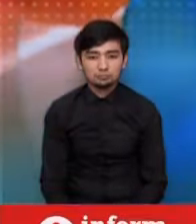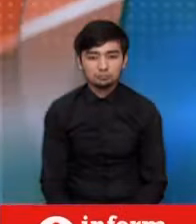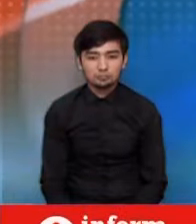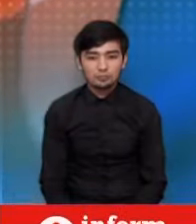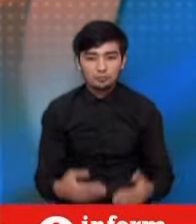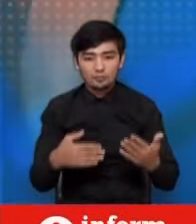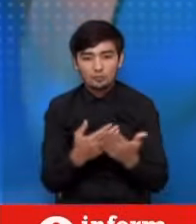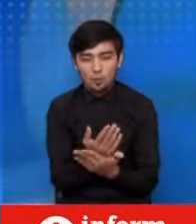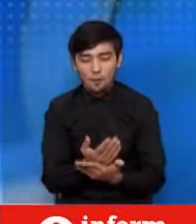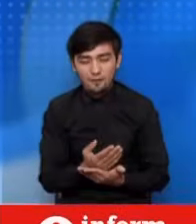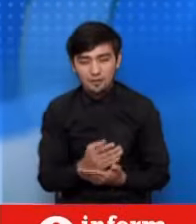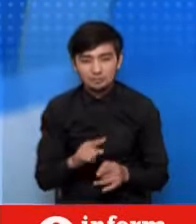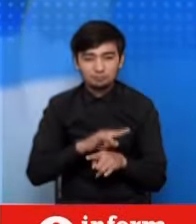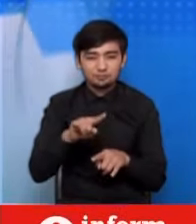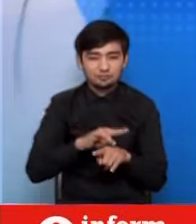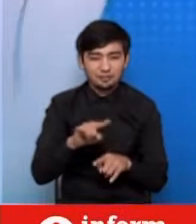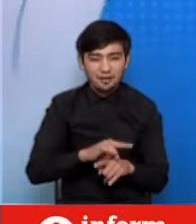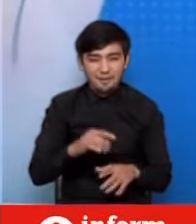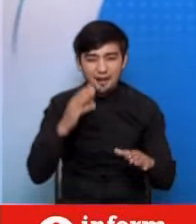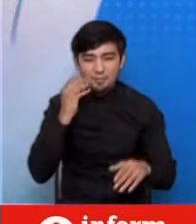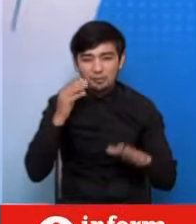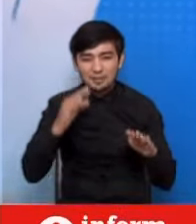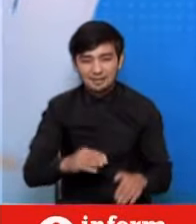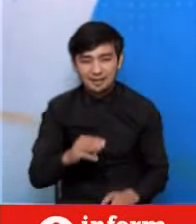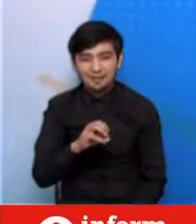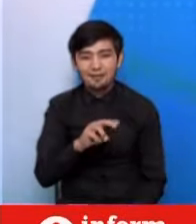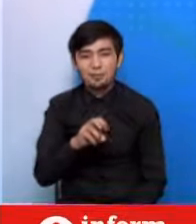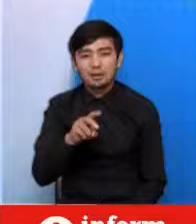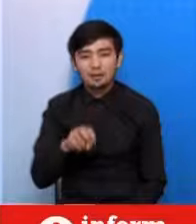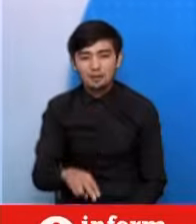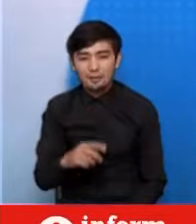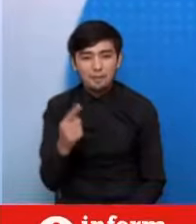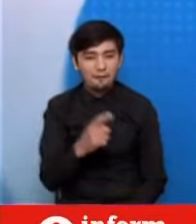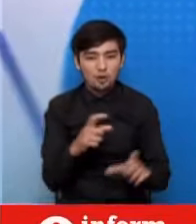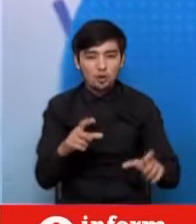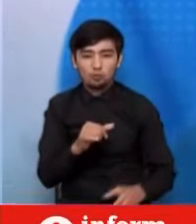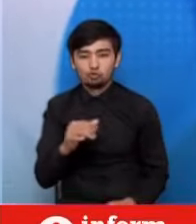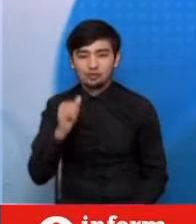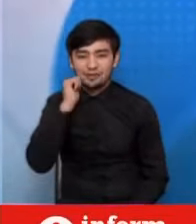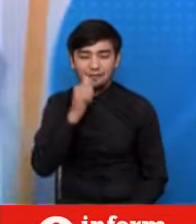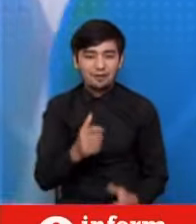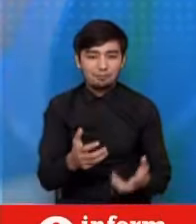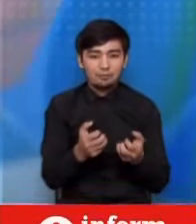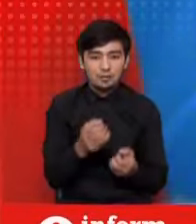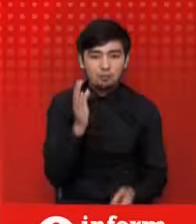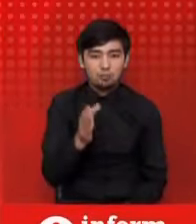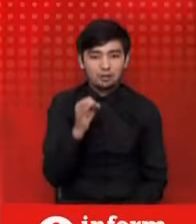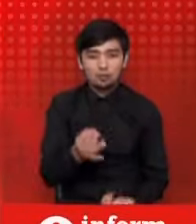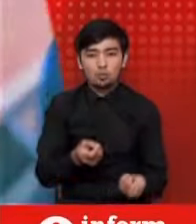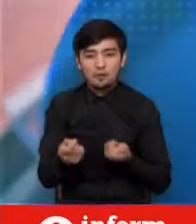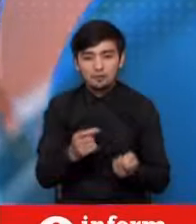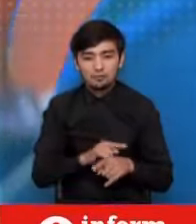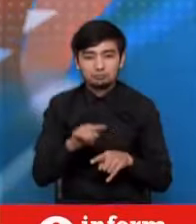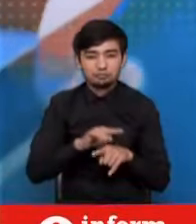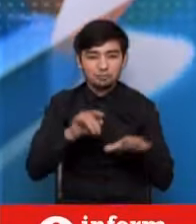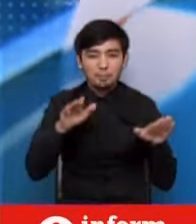новый международный пассажирский терминал аэропорта Алмааты сможет принять первых посетителей уже завтра как уверяет руководитель воздушного